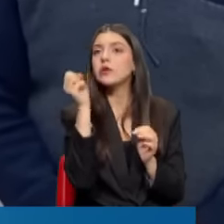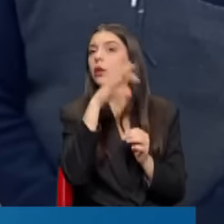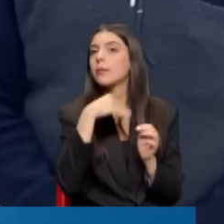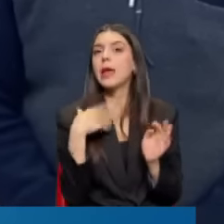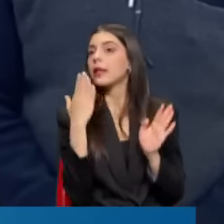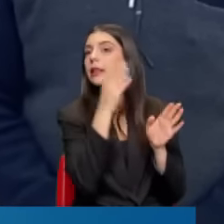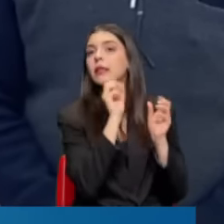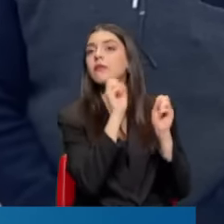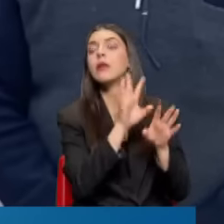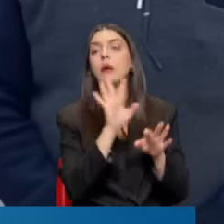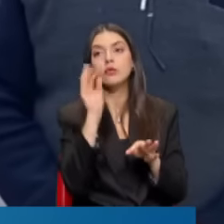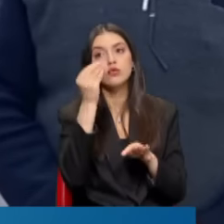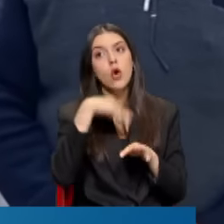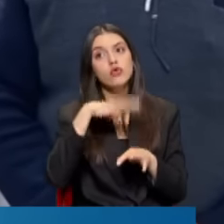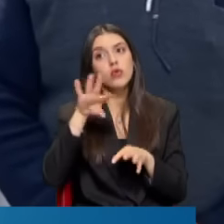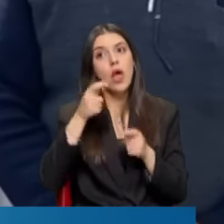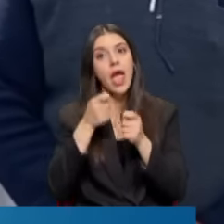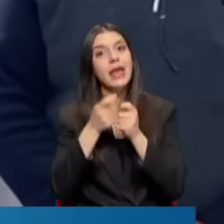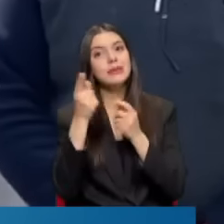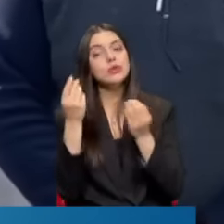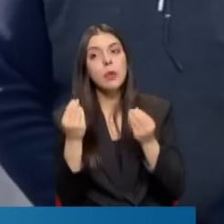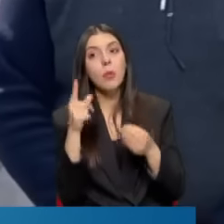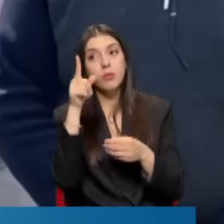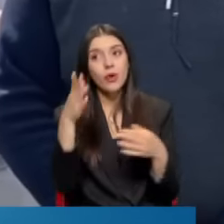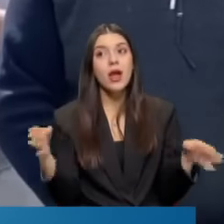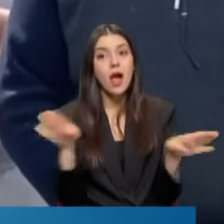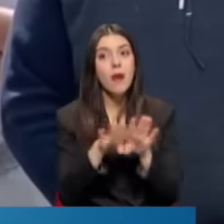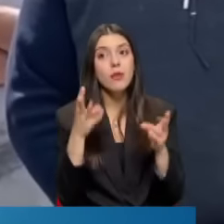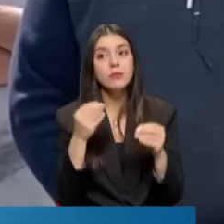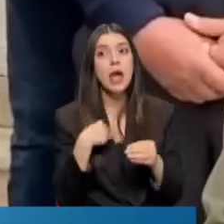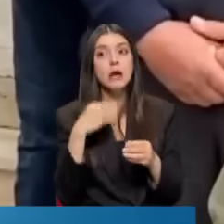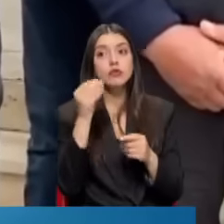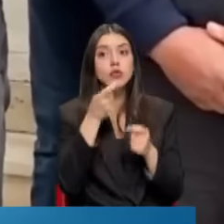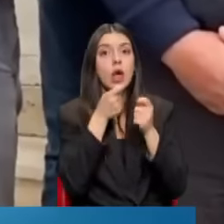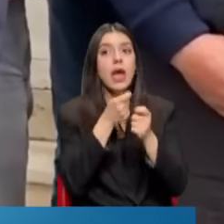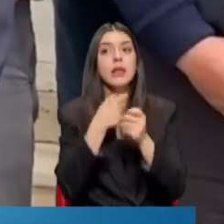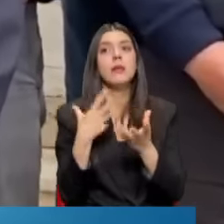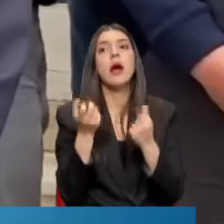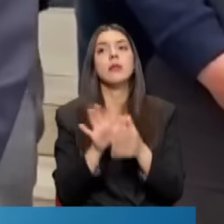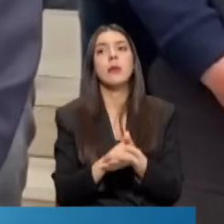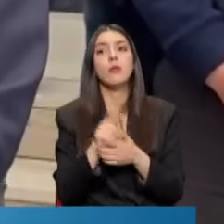güzelce okutuyorum Ama burası kapanırsa Ben çocuklarımı okutamıyorum